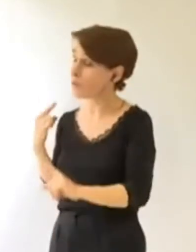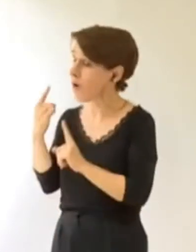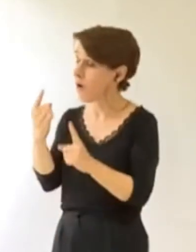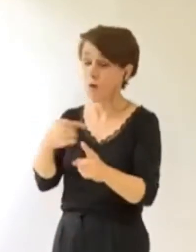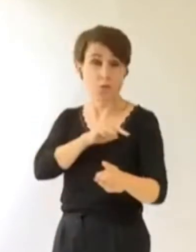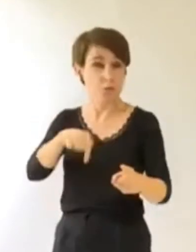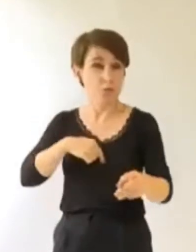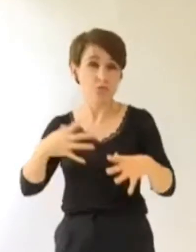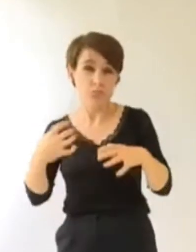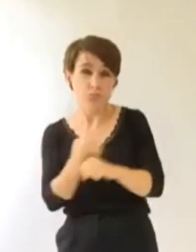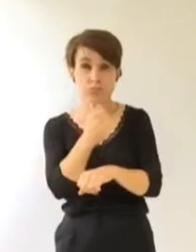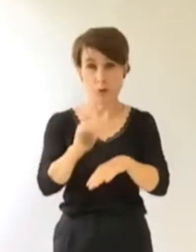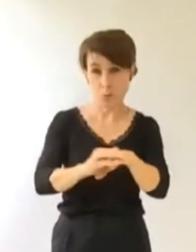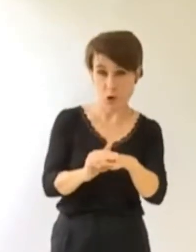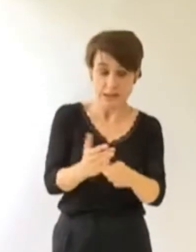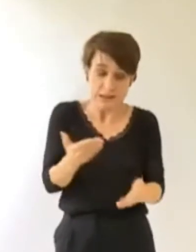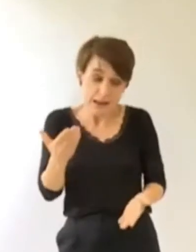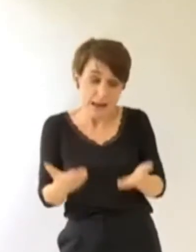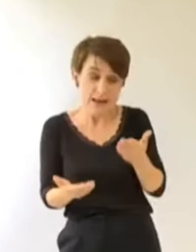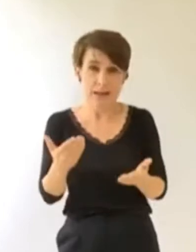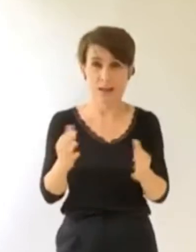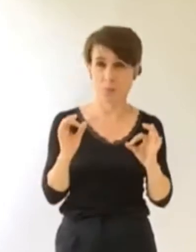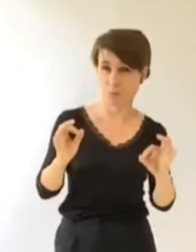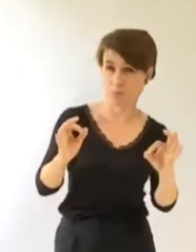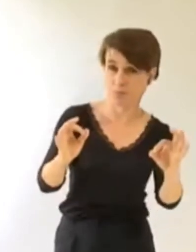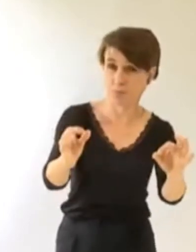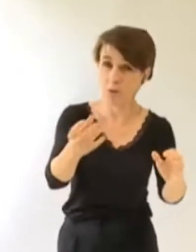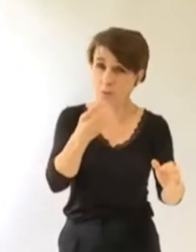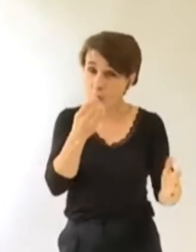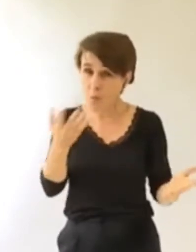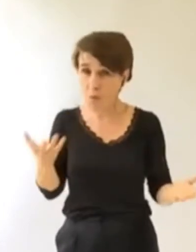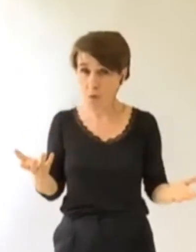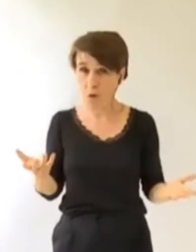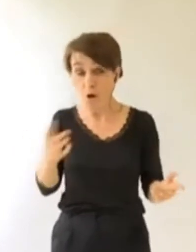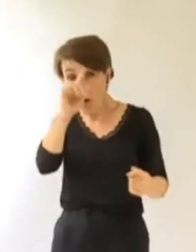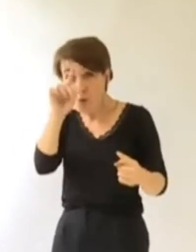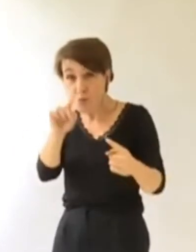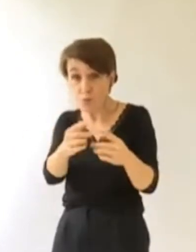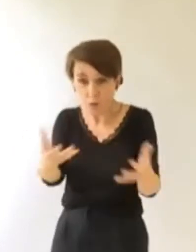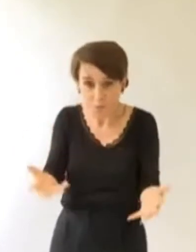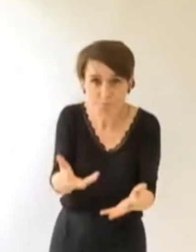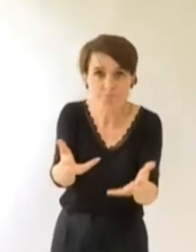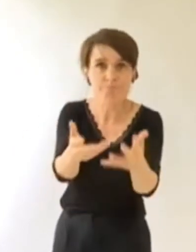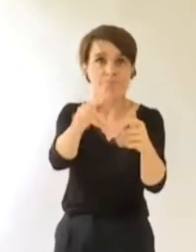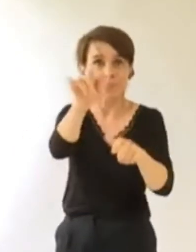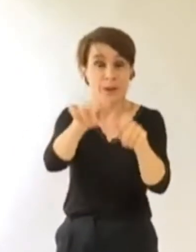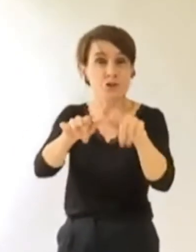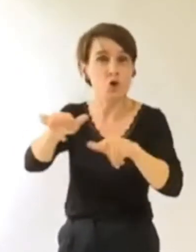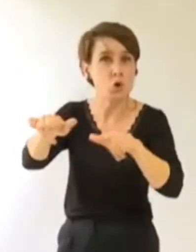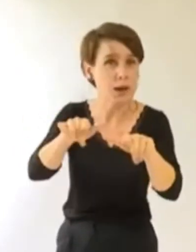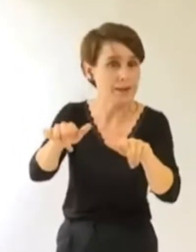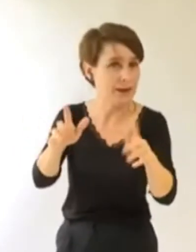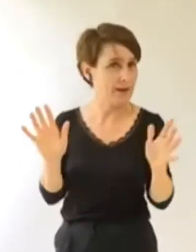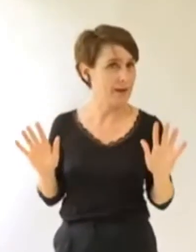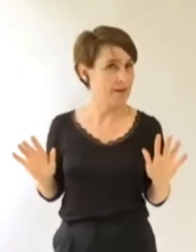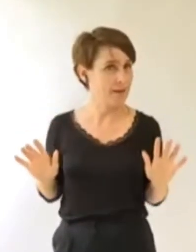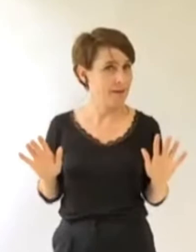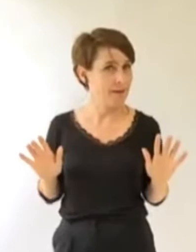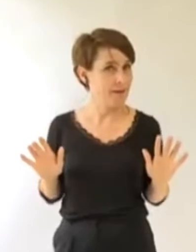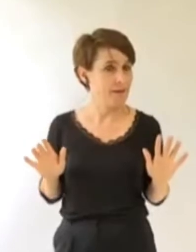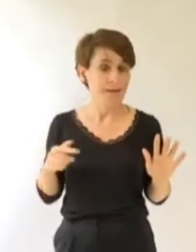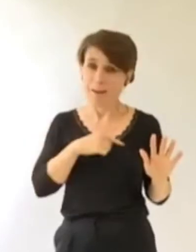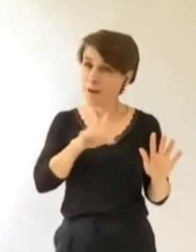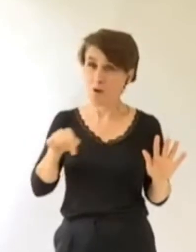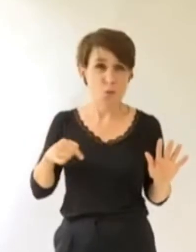équilibrée, forte, qui était tournée vers les locataires, vers le service des locataires, et nous